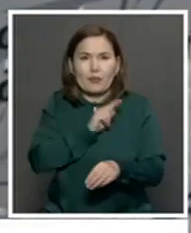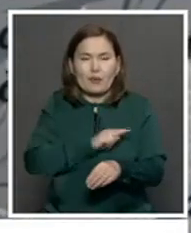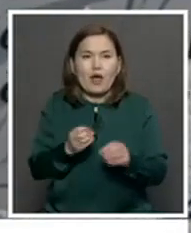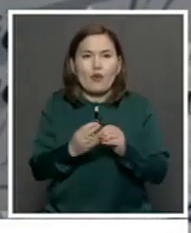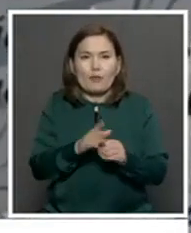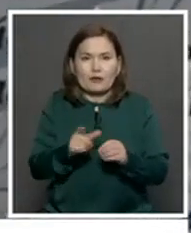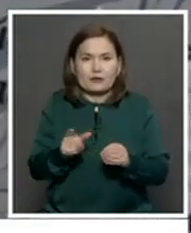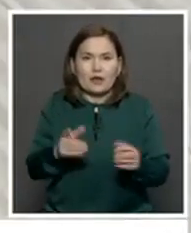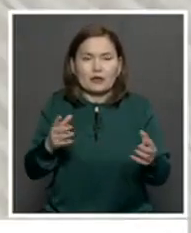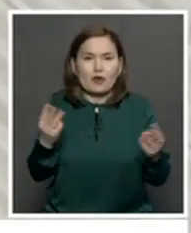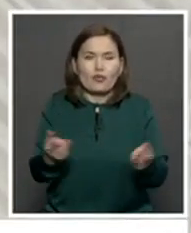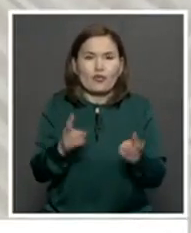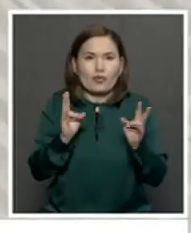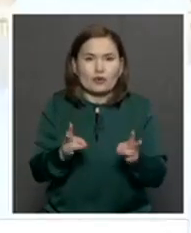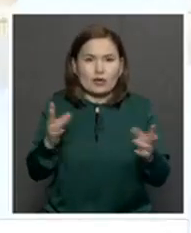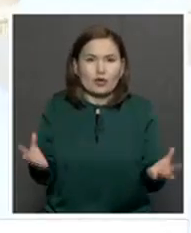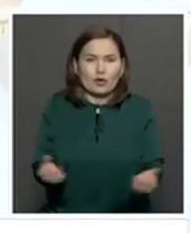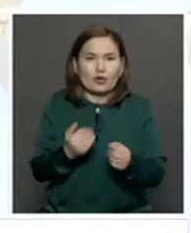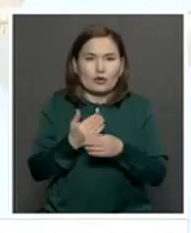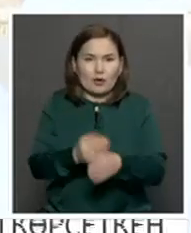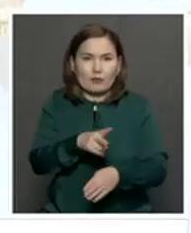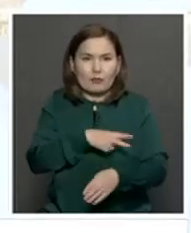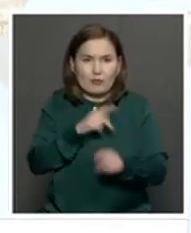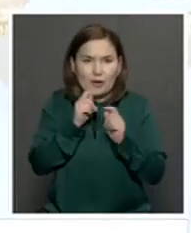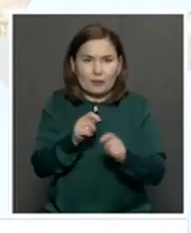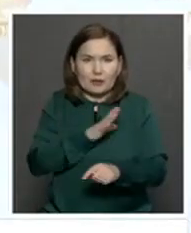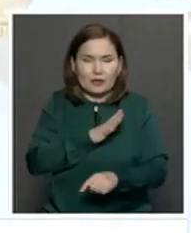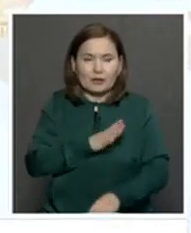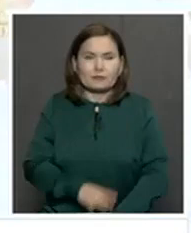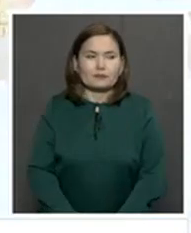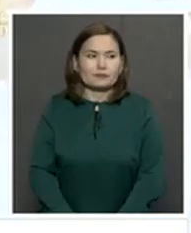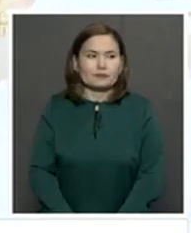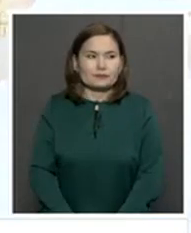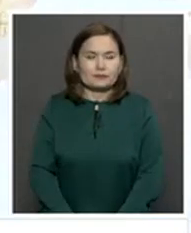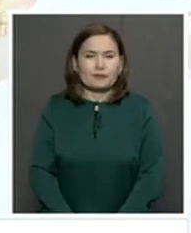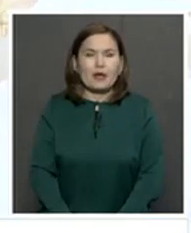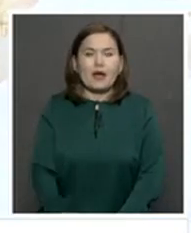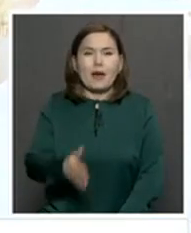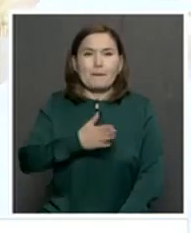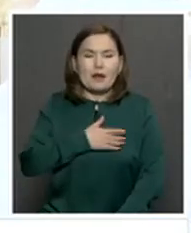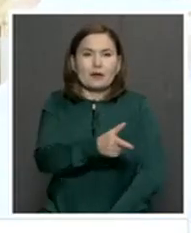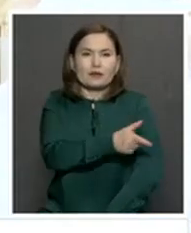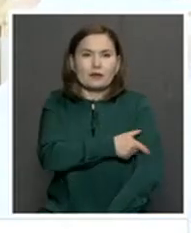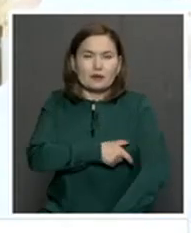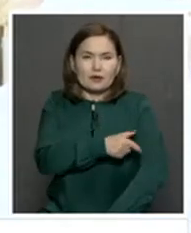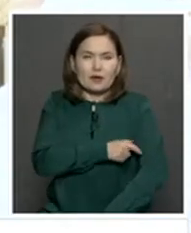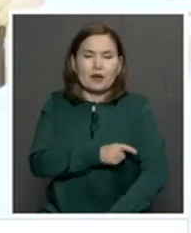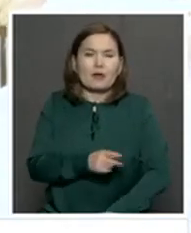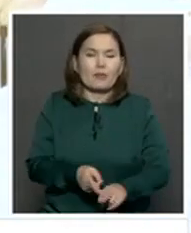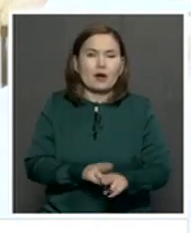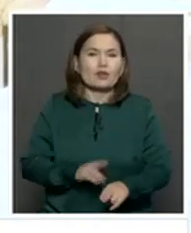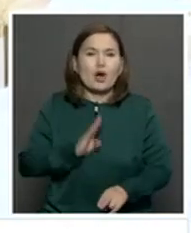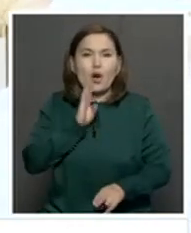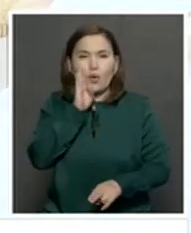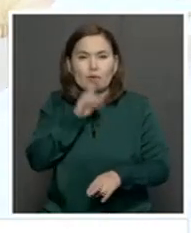өрттен құтқарып марапатталған. Смена у меня была с 8 утра до 20:00. Менің кезекшілігім таңғы 8-ден кешкі 8-ге